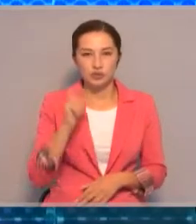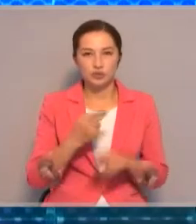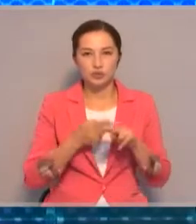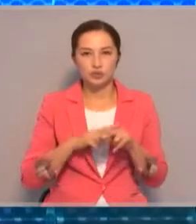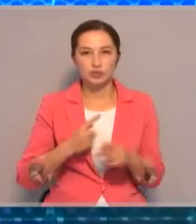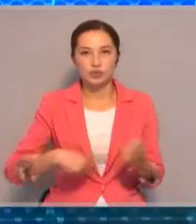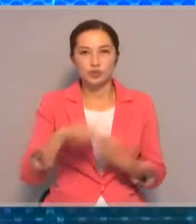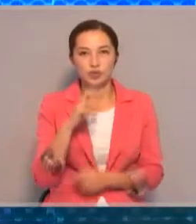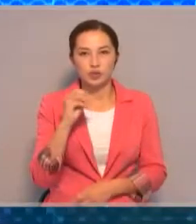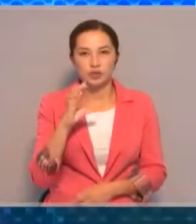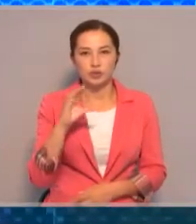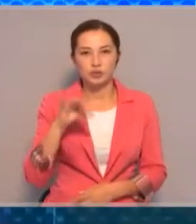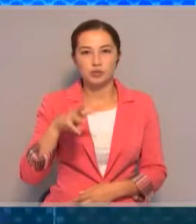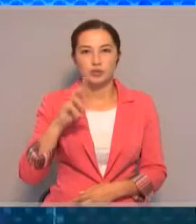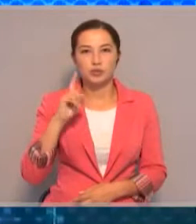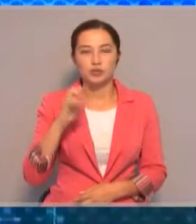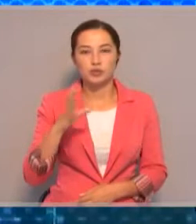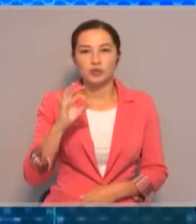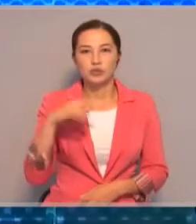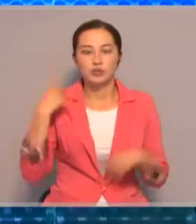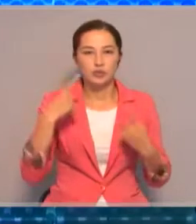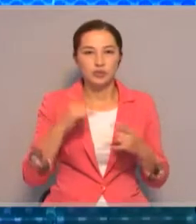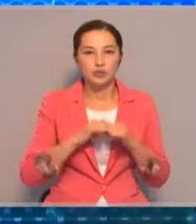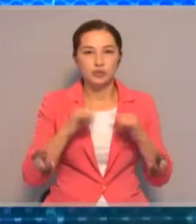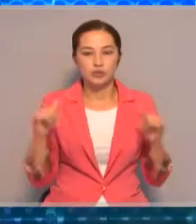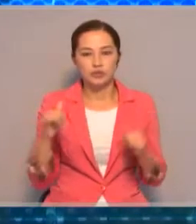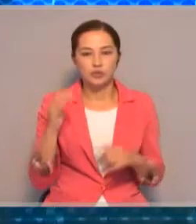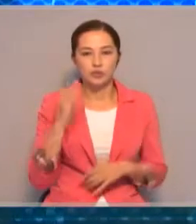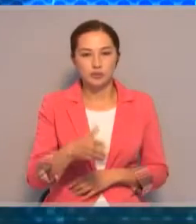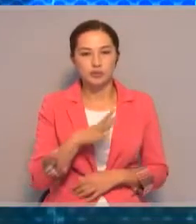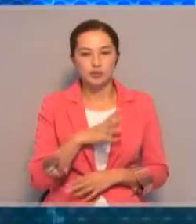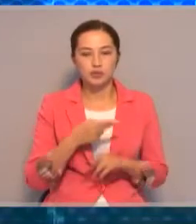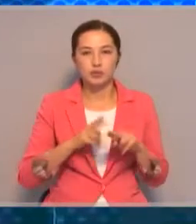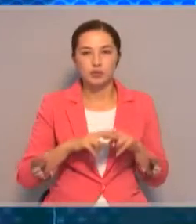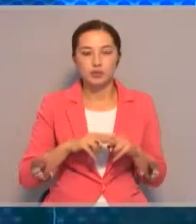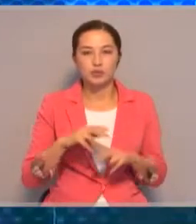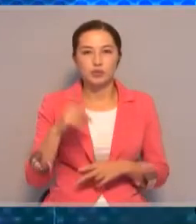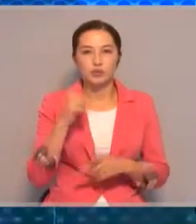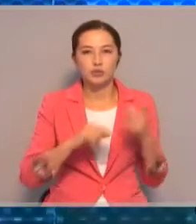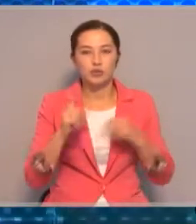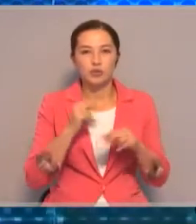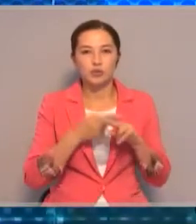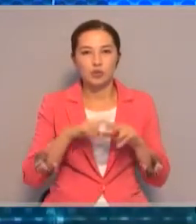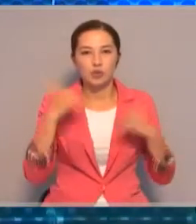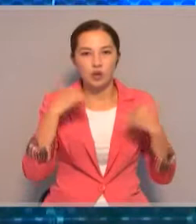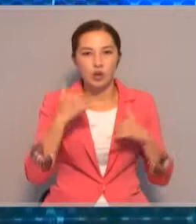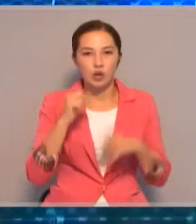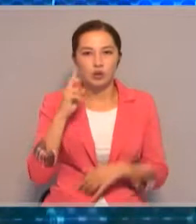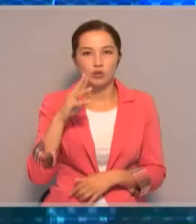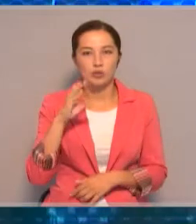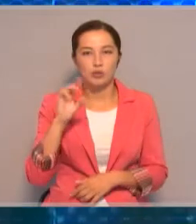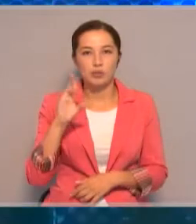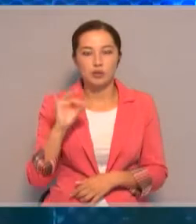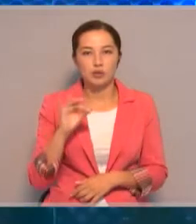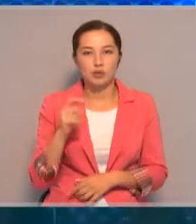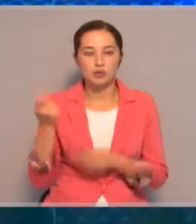кәсіпкер Есімхан Дауытбеков мал шаруашылығын дамытуда қолға алған. Қожалық иесі сүтті бағыттағы сиырларды Ақтөбе қаласынан